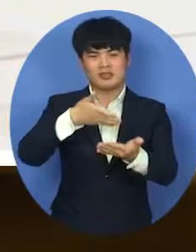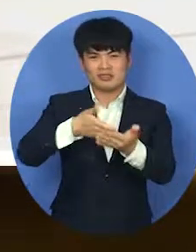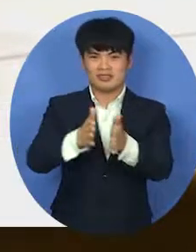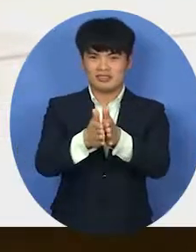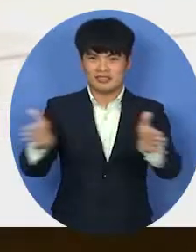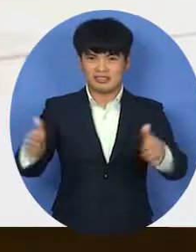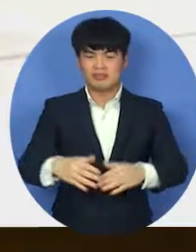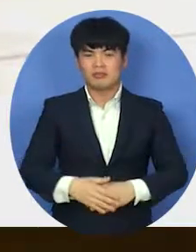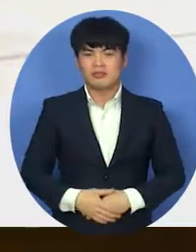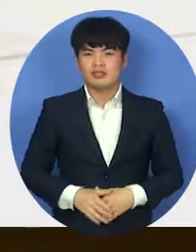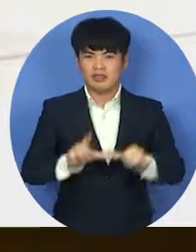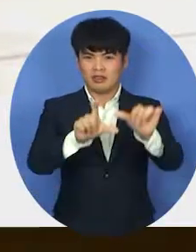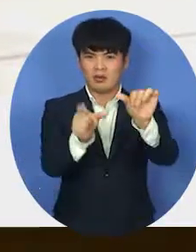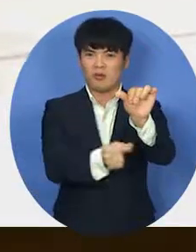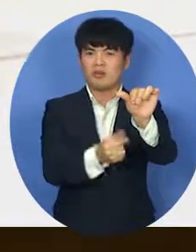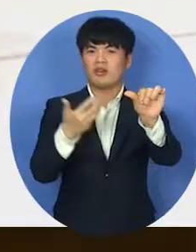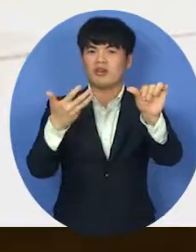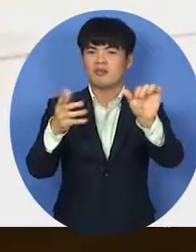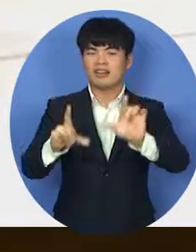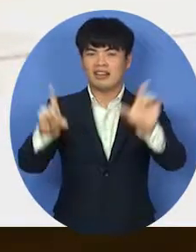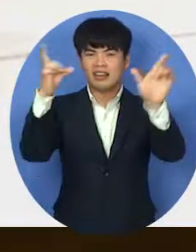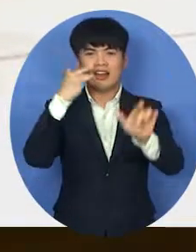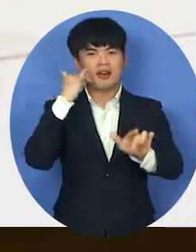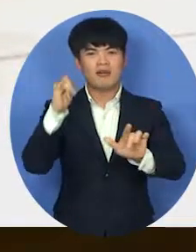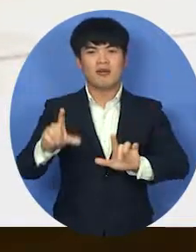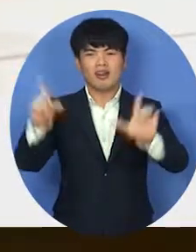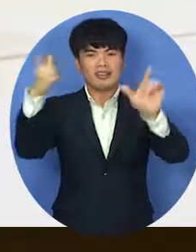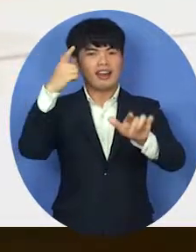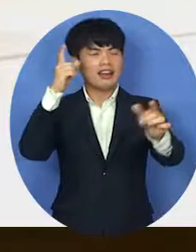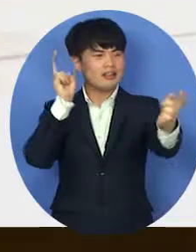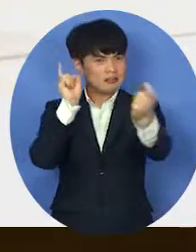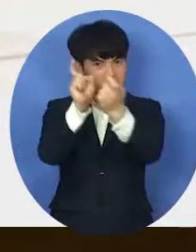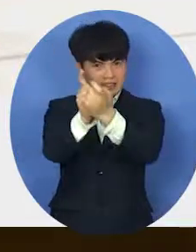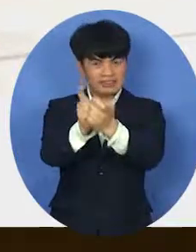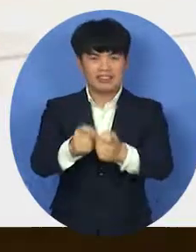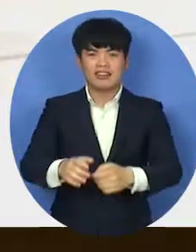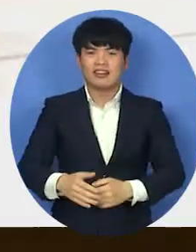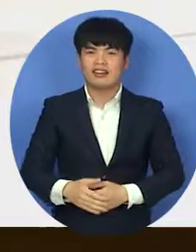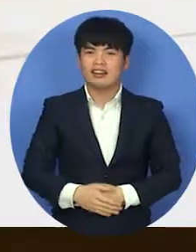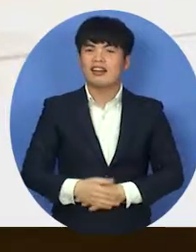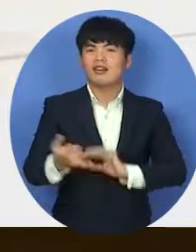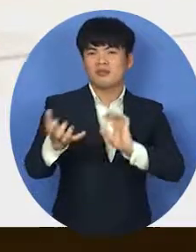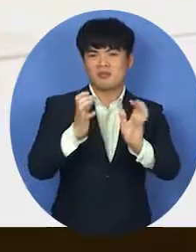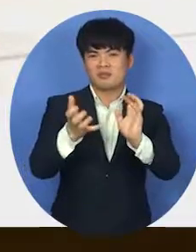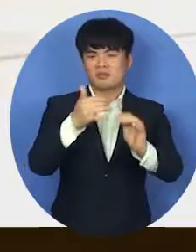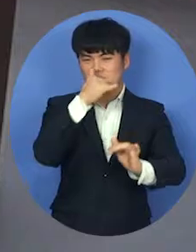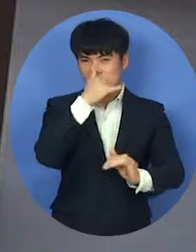공주시가 지난 8일 어버이날을 맞이해 장안 어버이와 효행자와의 간담회를 개최했습니다.